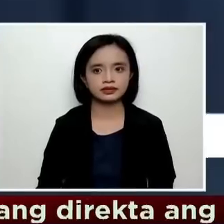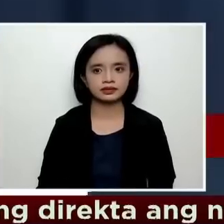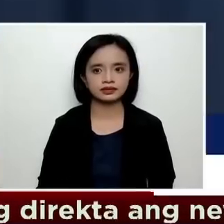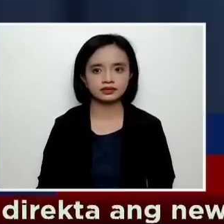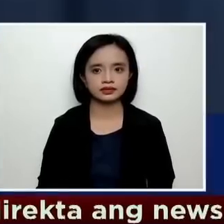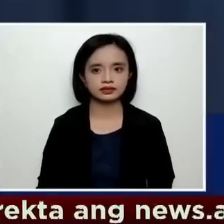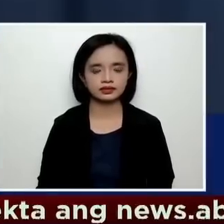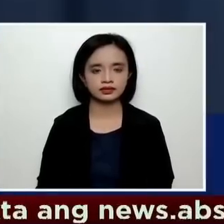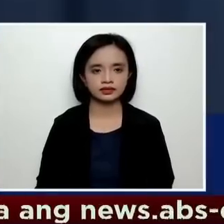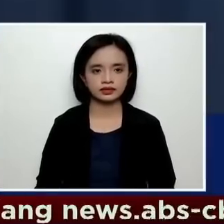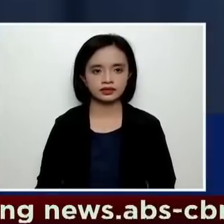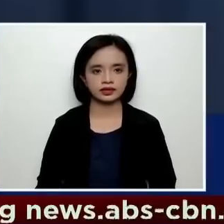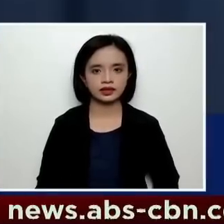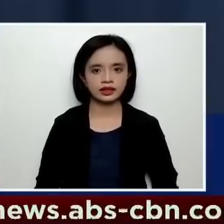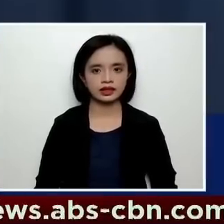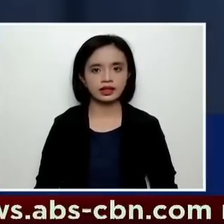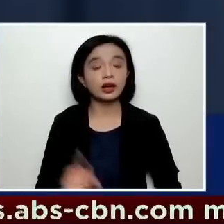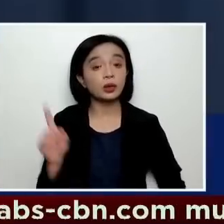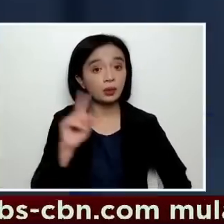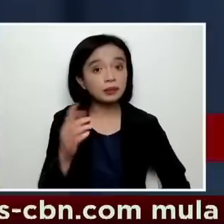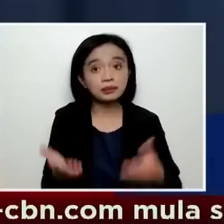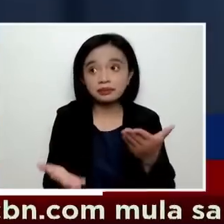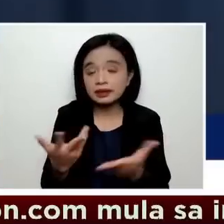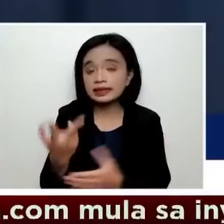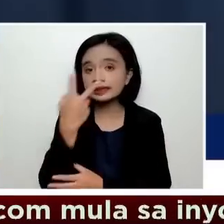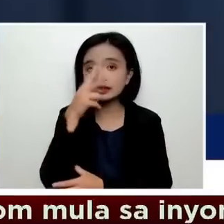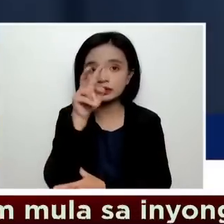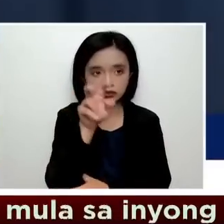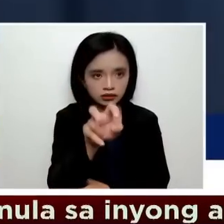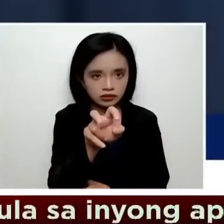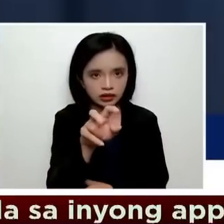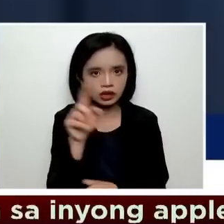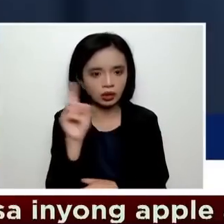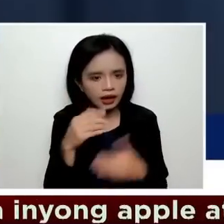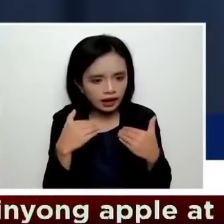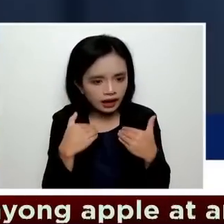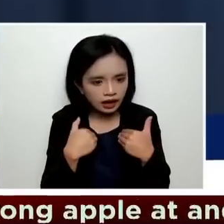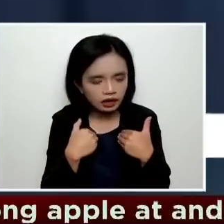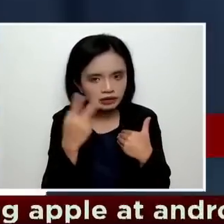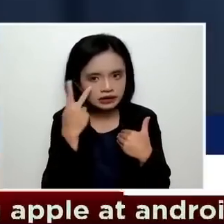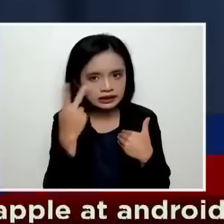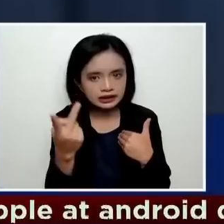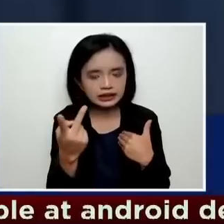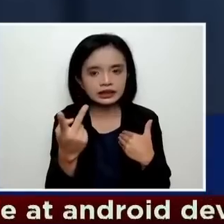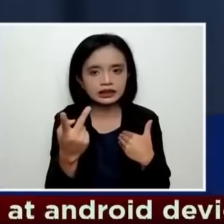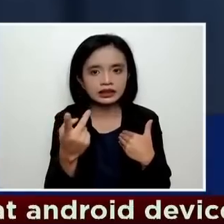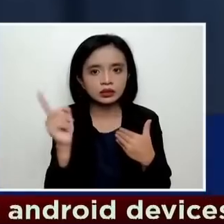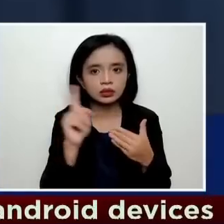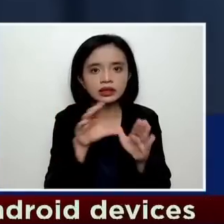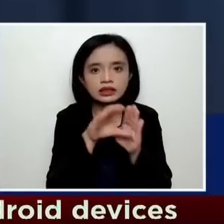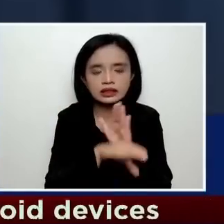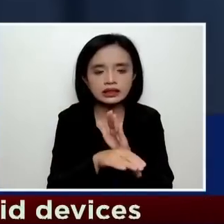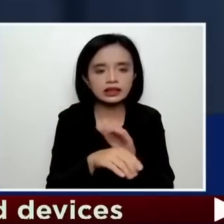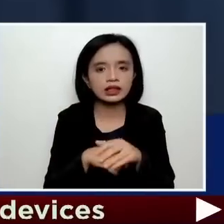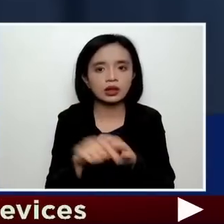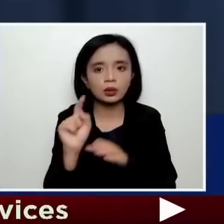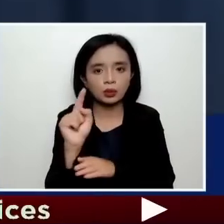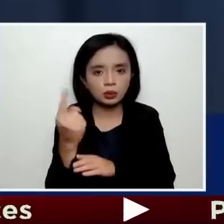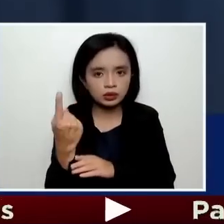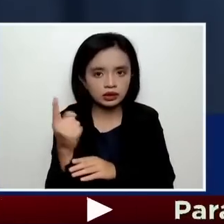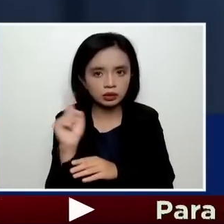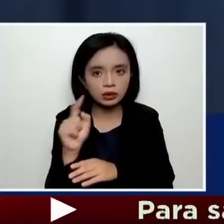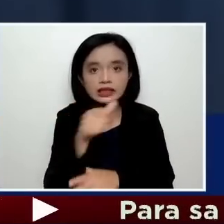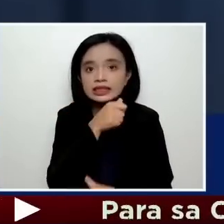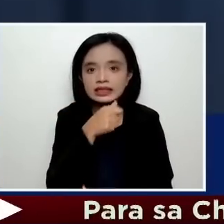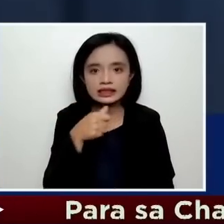What we may be witnessing is the unfolding of a crime. Nothing less than large-scale